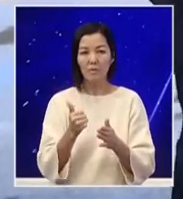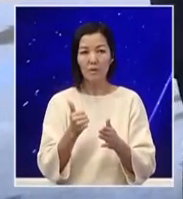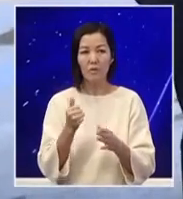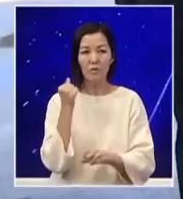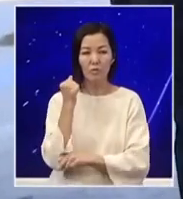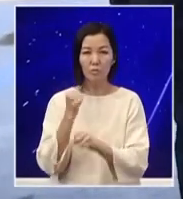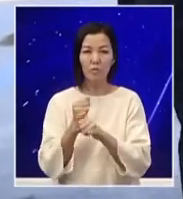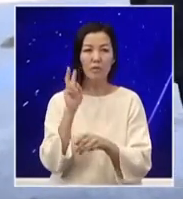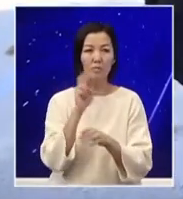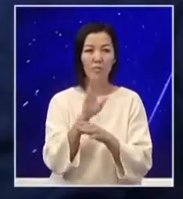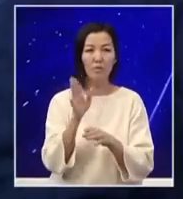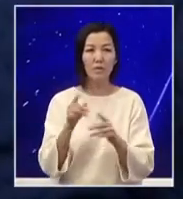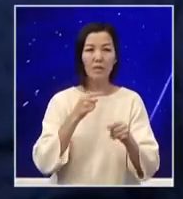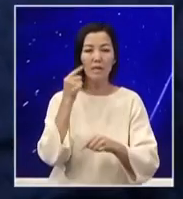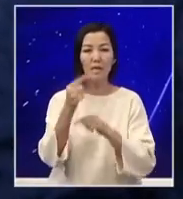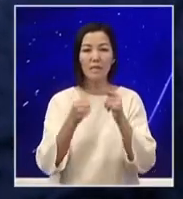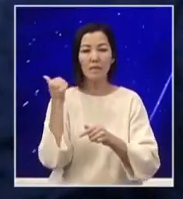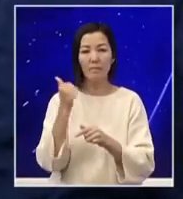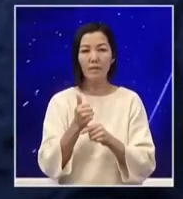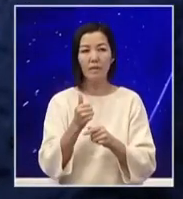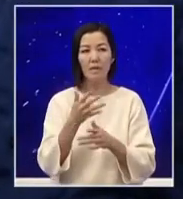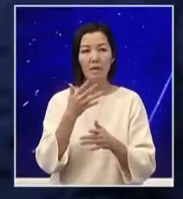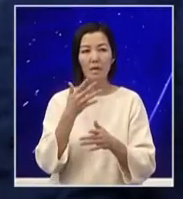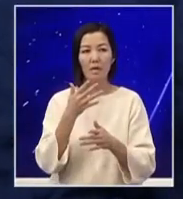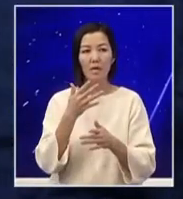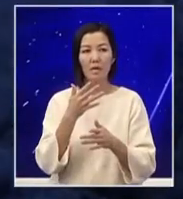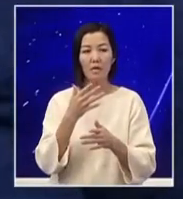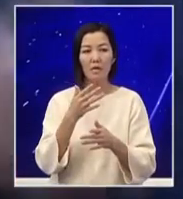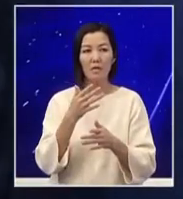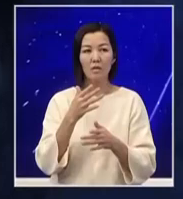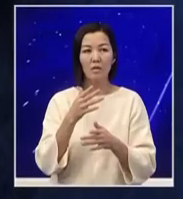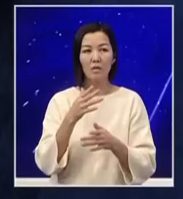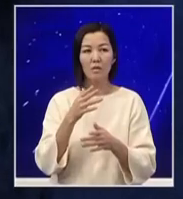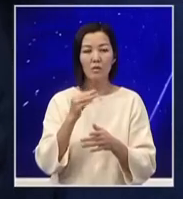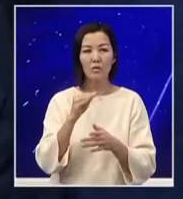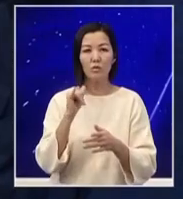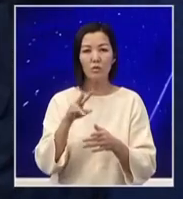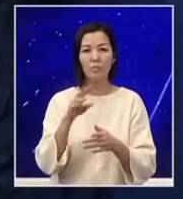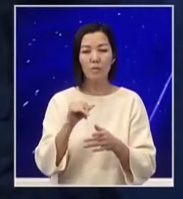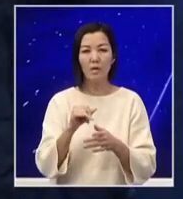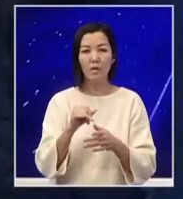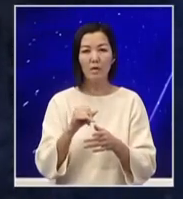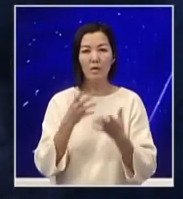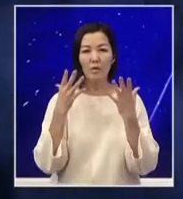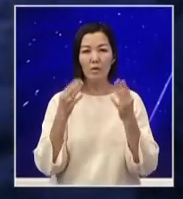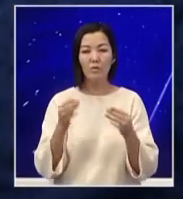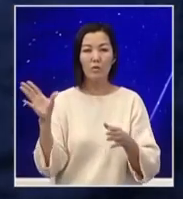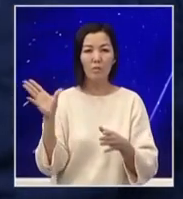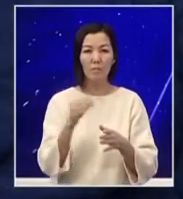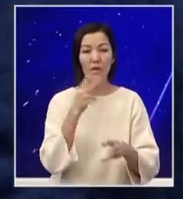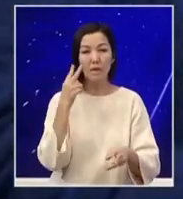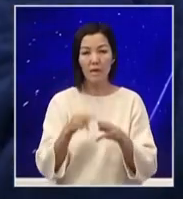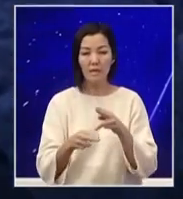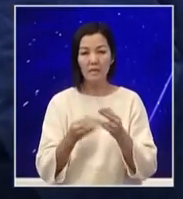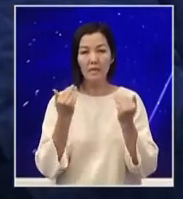Келесі аптаның қай күні біз келеміз? Жұма күндеріне ма? Уже ол кезде біздің жаңағы вентиляция үшіктерде бәрі де уже қосылады полностью.